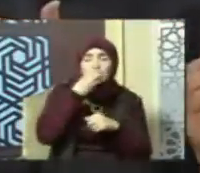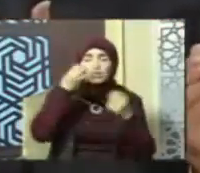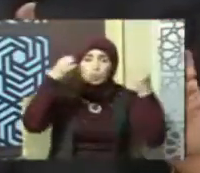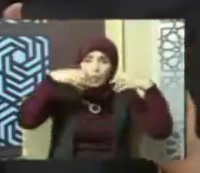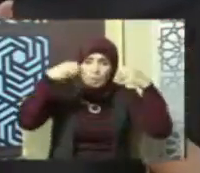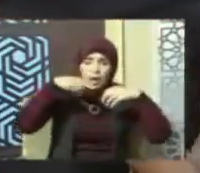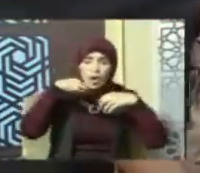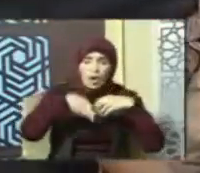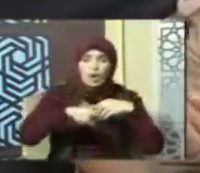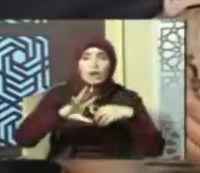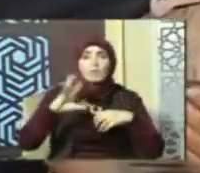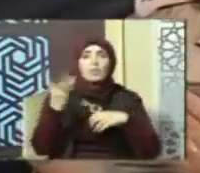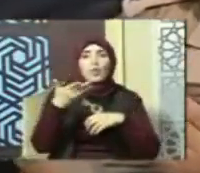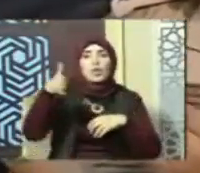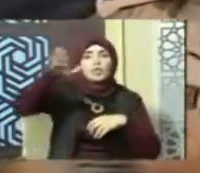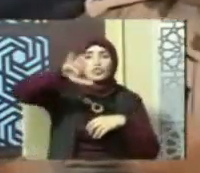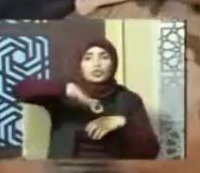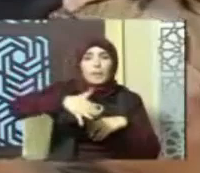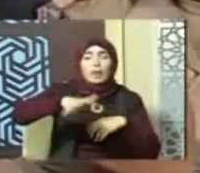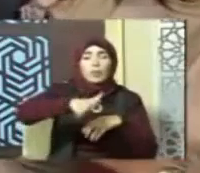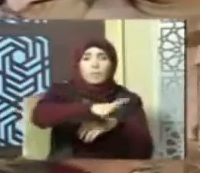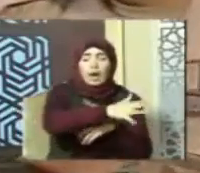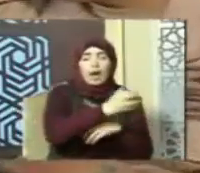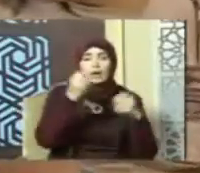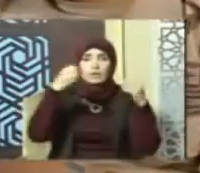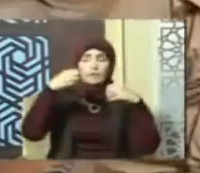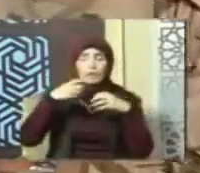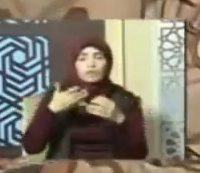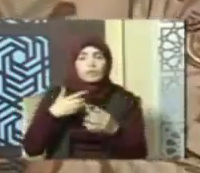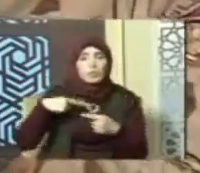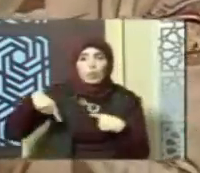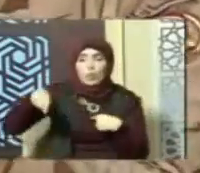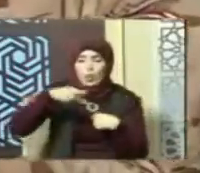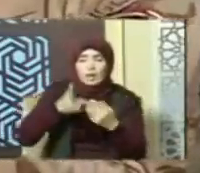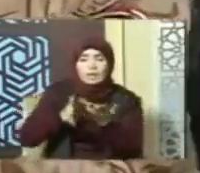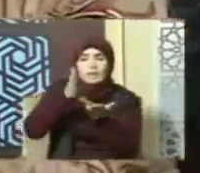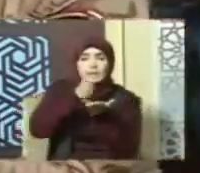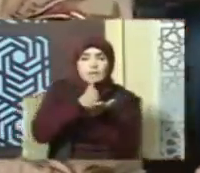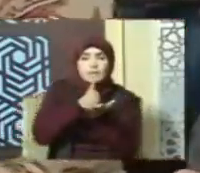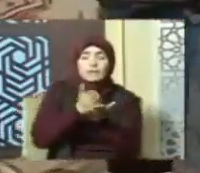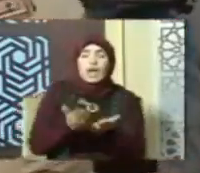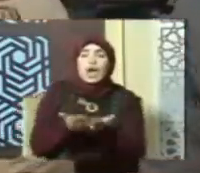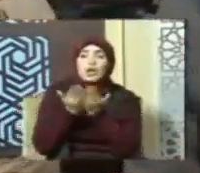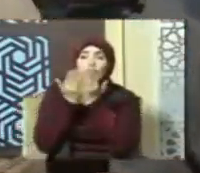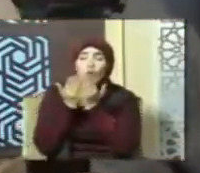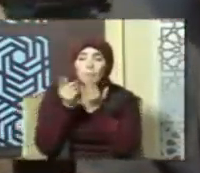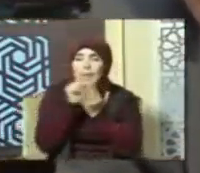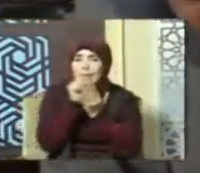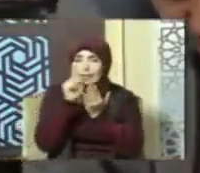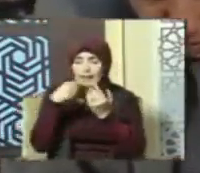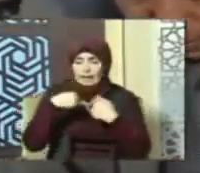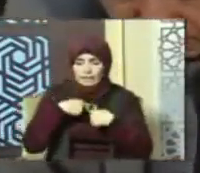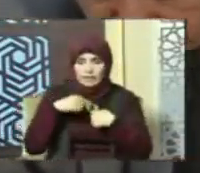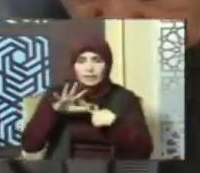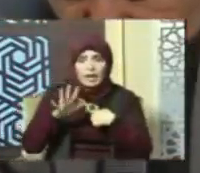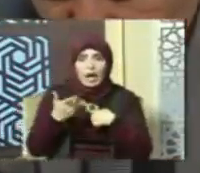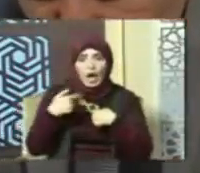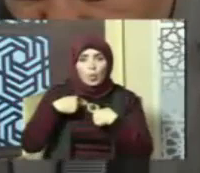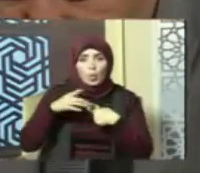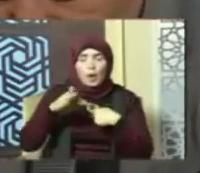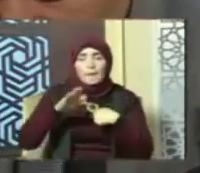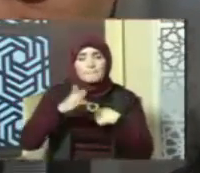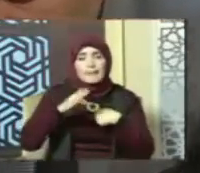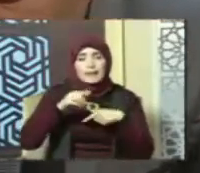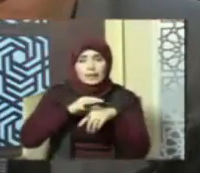يا رب العالمين، وهيئ لنا من أمرنا رشدا. اللهم لا تجعل فينا ولا لنا ولا